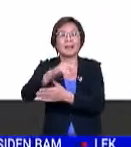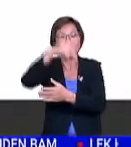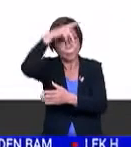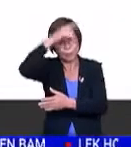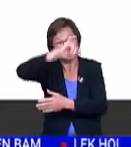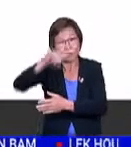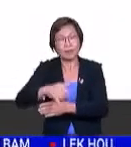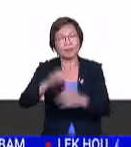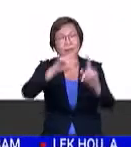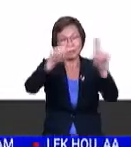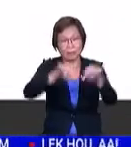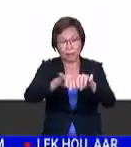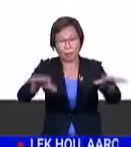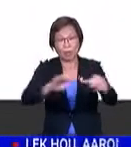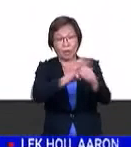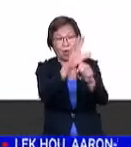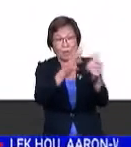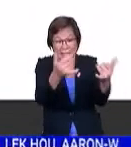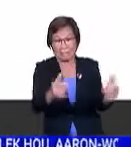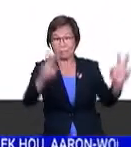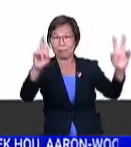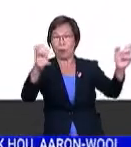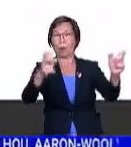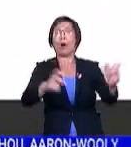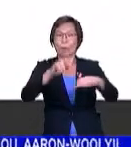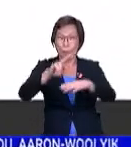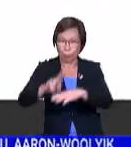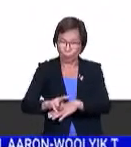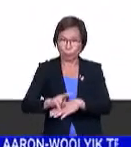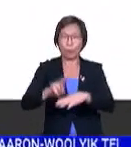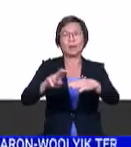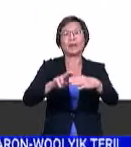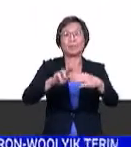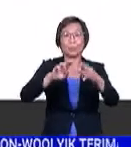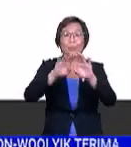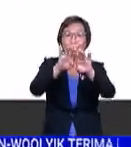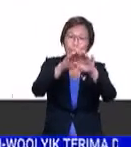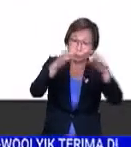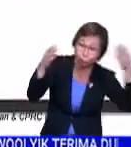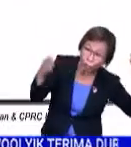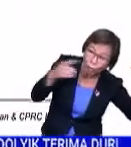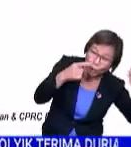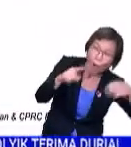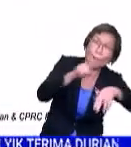Laman web COVID Now boleh dilayari mulai pukul 6 petang tadi.